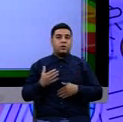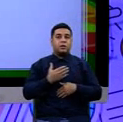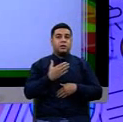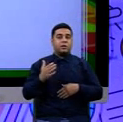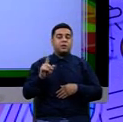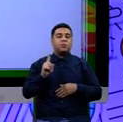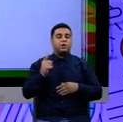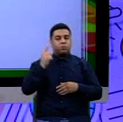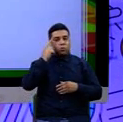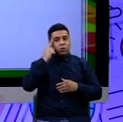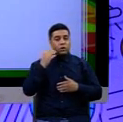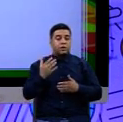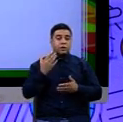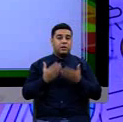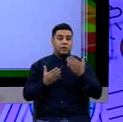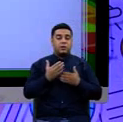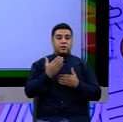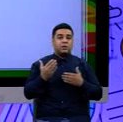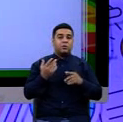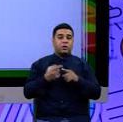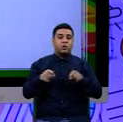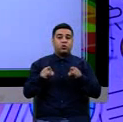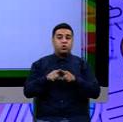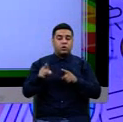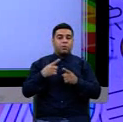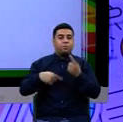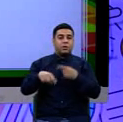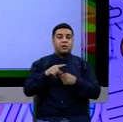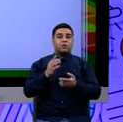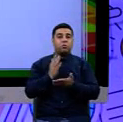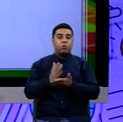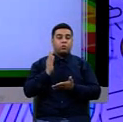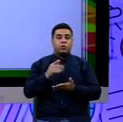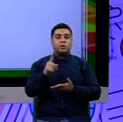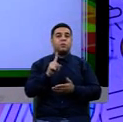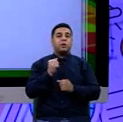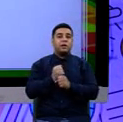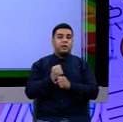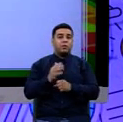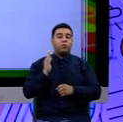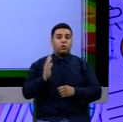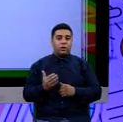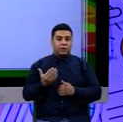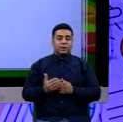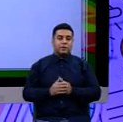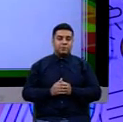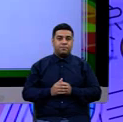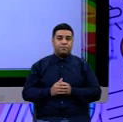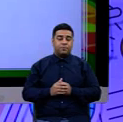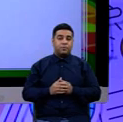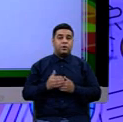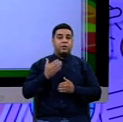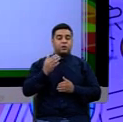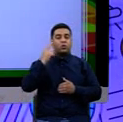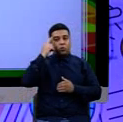Siz nima deb o'ylaysiz? Agar sizning mana shunday daromadingiz bo'lsa, nima qilgan bo'lardingiz? Demak,